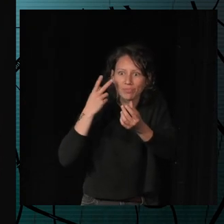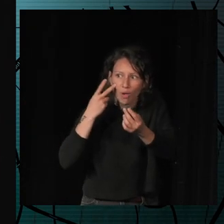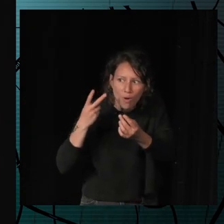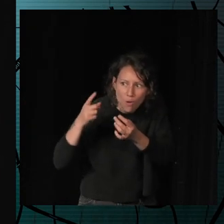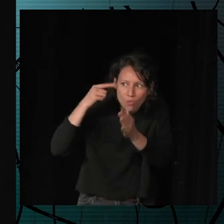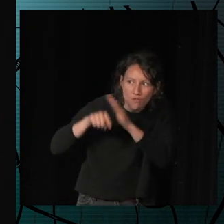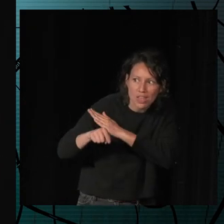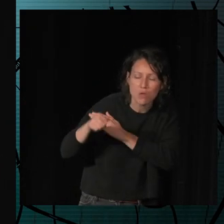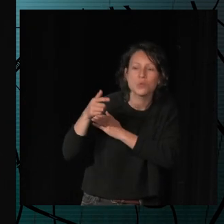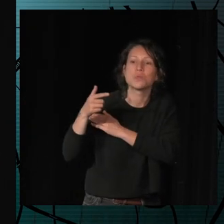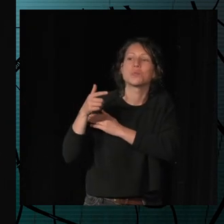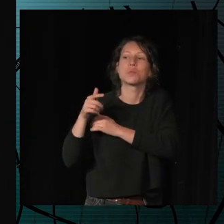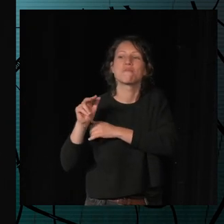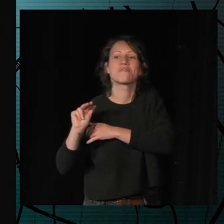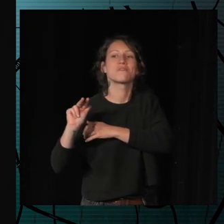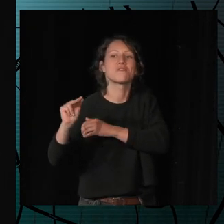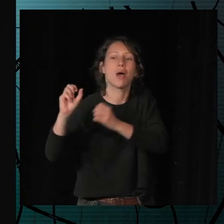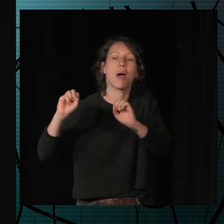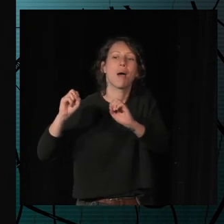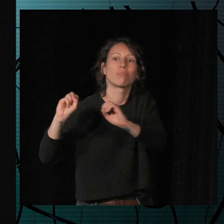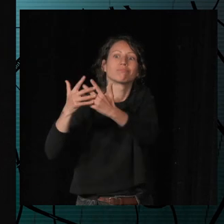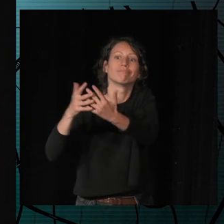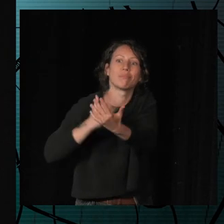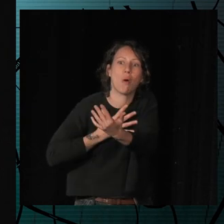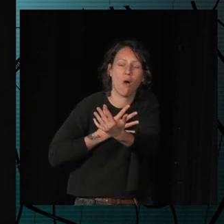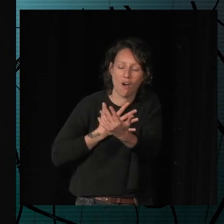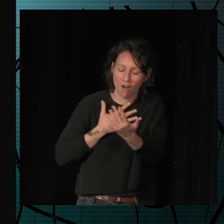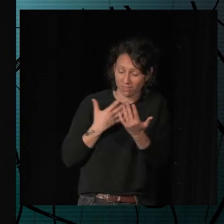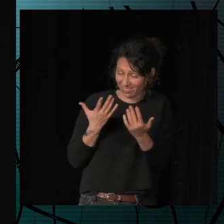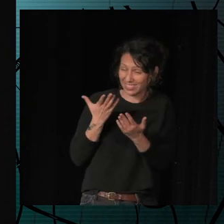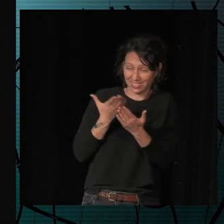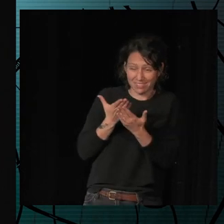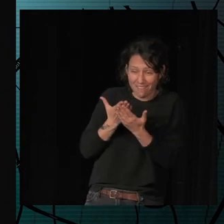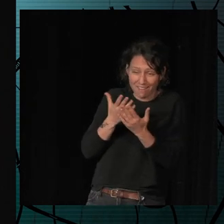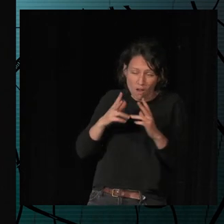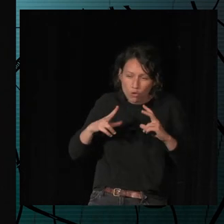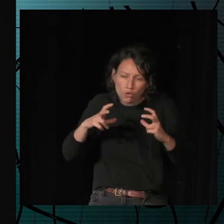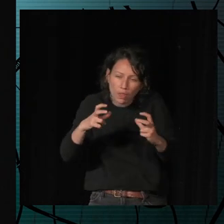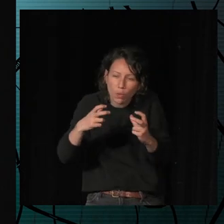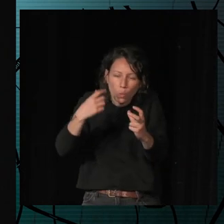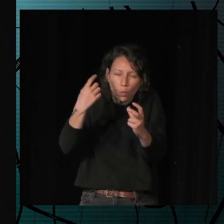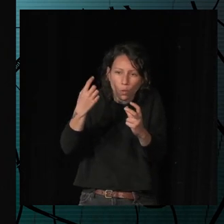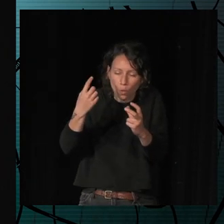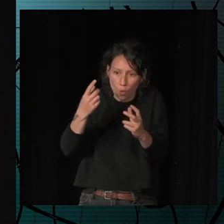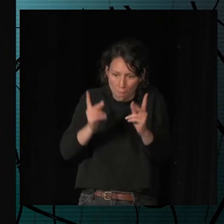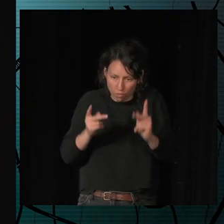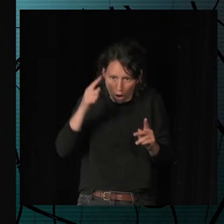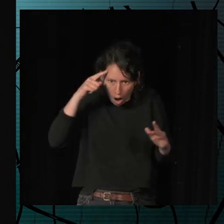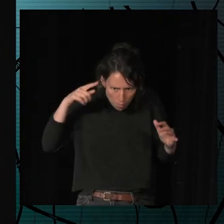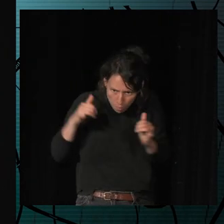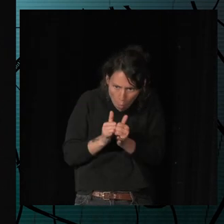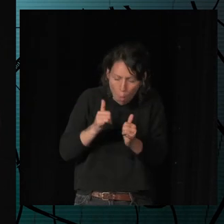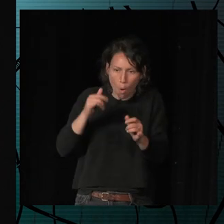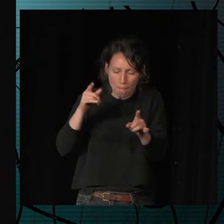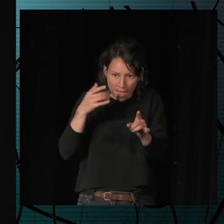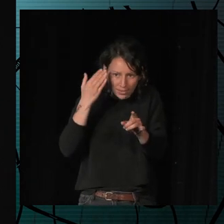plus un petit peu les mécaniques du jeu vidéo on sait très bien qu'il y a des c'est c'est rempli de mécanique ça grince de partout on se rend pas compte en joant mais on sait que beaucoup de choses sont